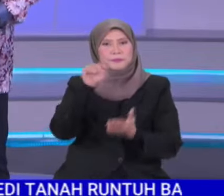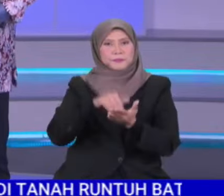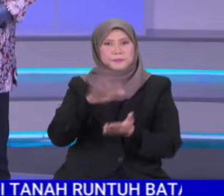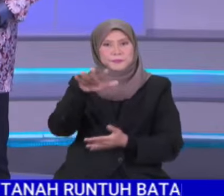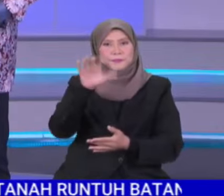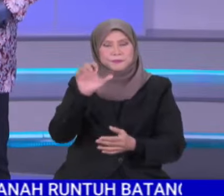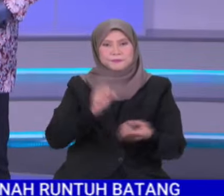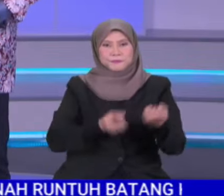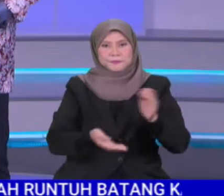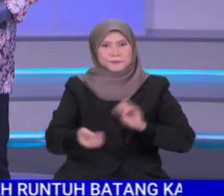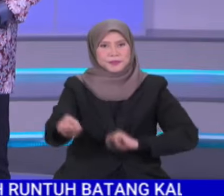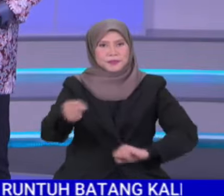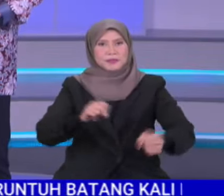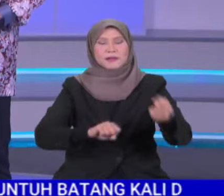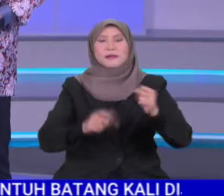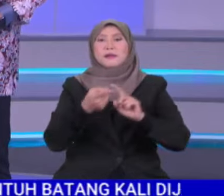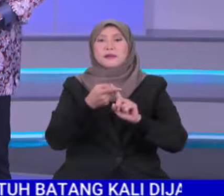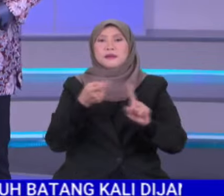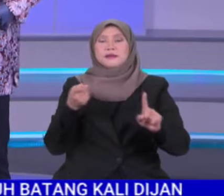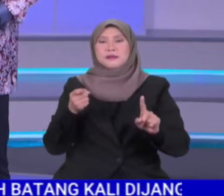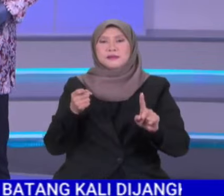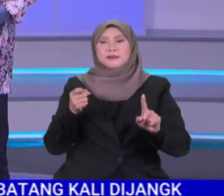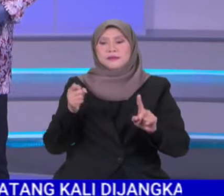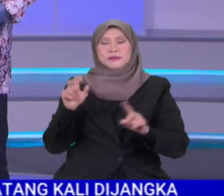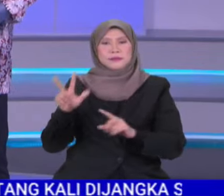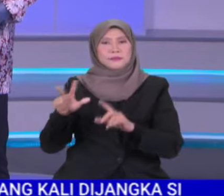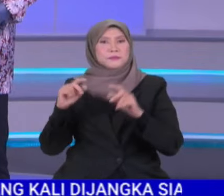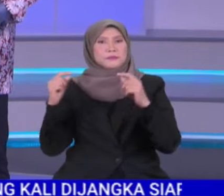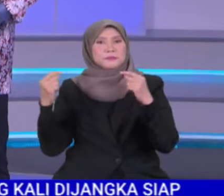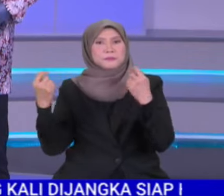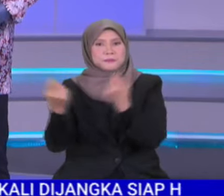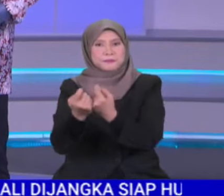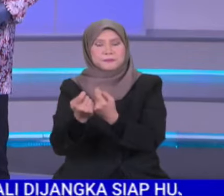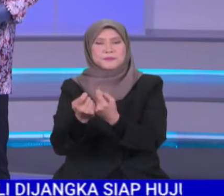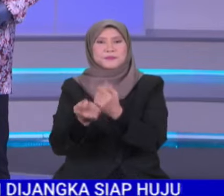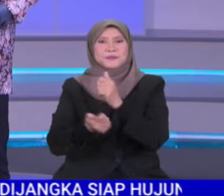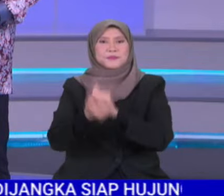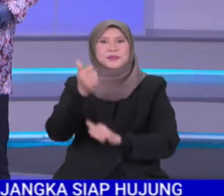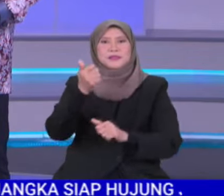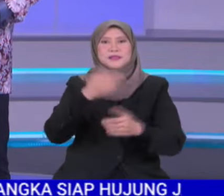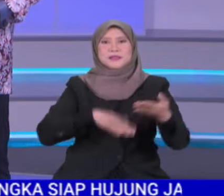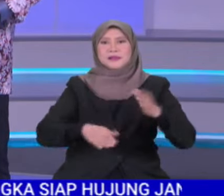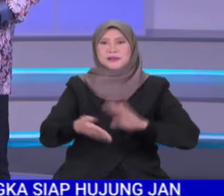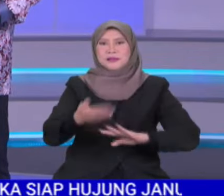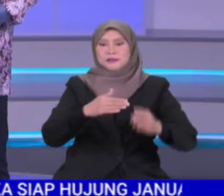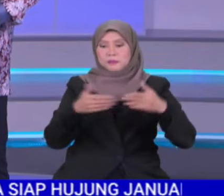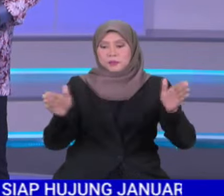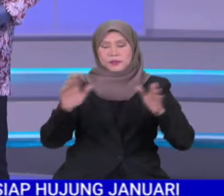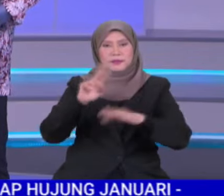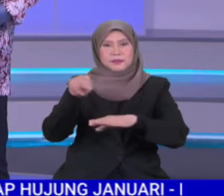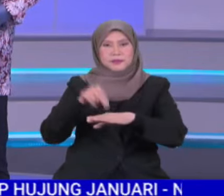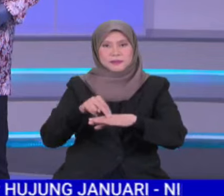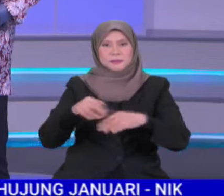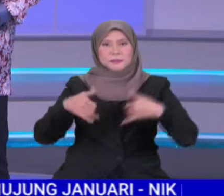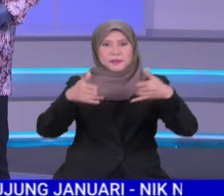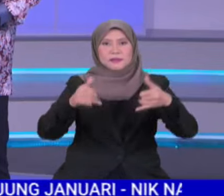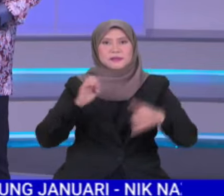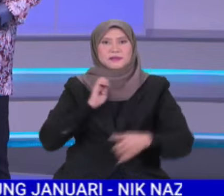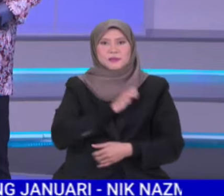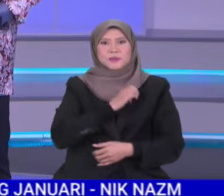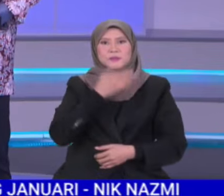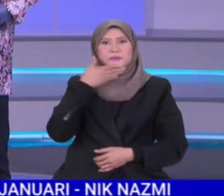1,500 pesilat daripada 83 pasukan mengesahkan penyertaan bagi kejuaraan silat terbuka kebangsaan Piala Exco